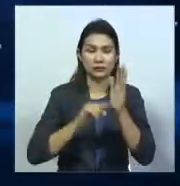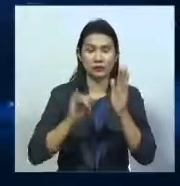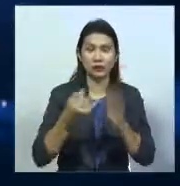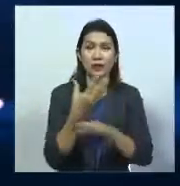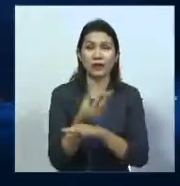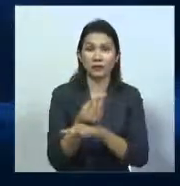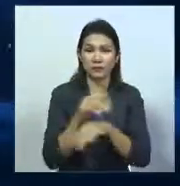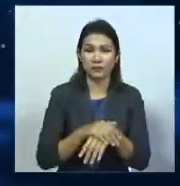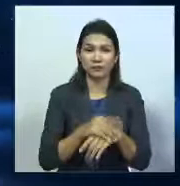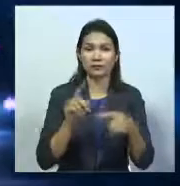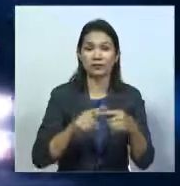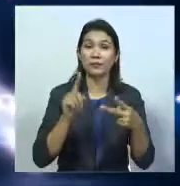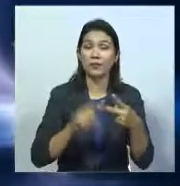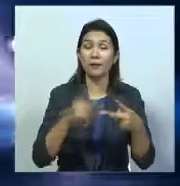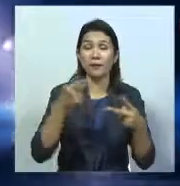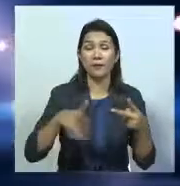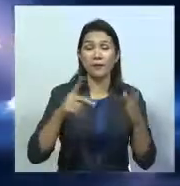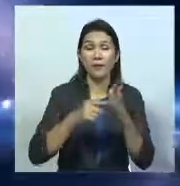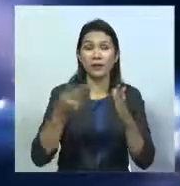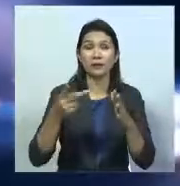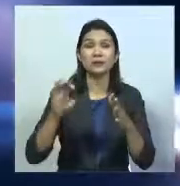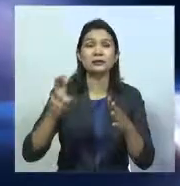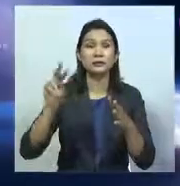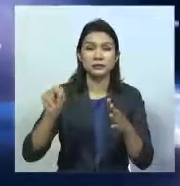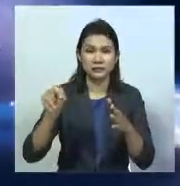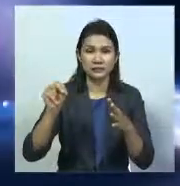พชรนายภาคิน